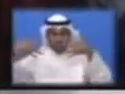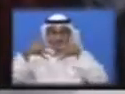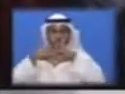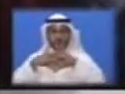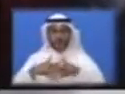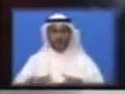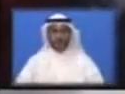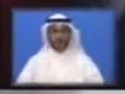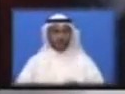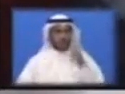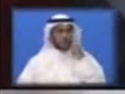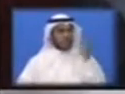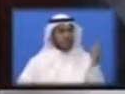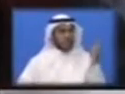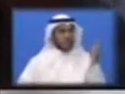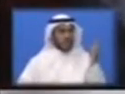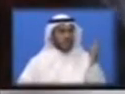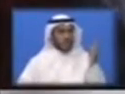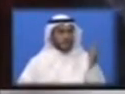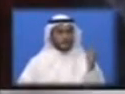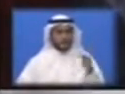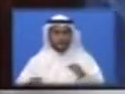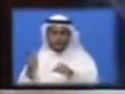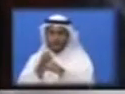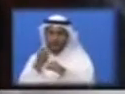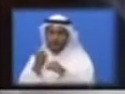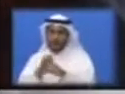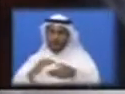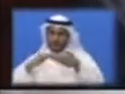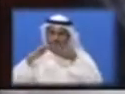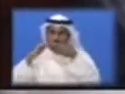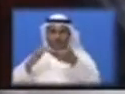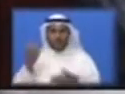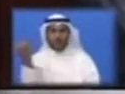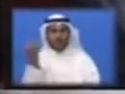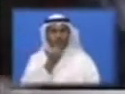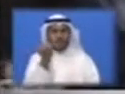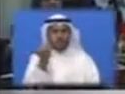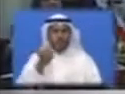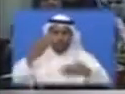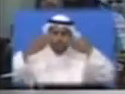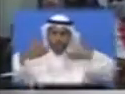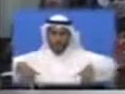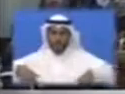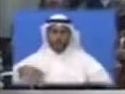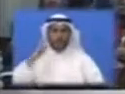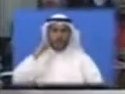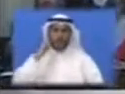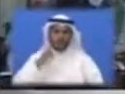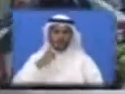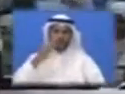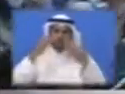الله. هذه الفعالية جاءت لإظهار التقدير لأم المعاق التي تستحق الكثير لما تبذله